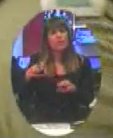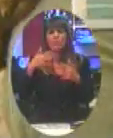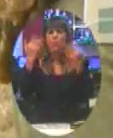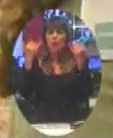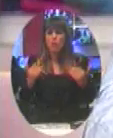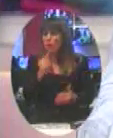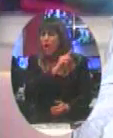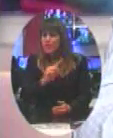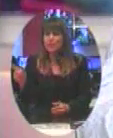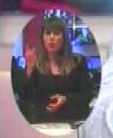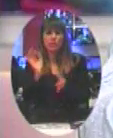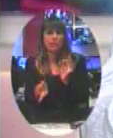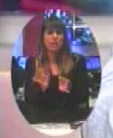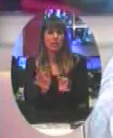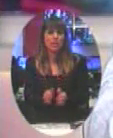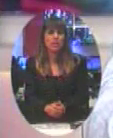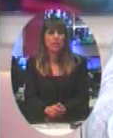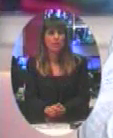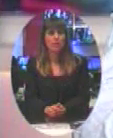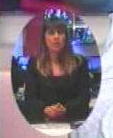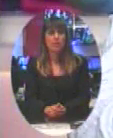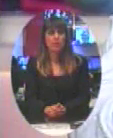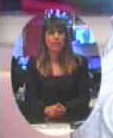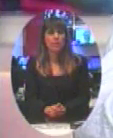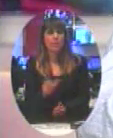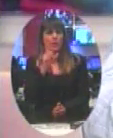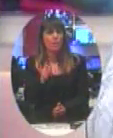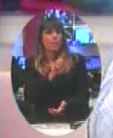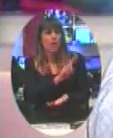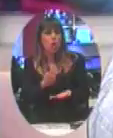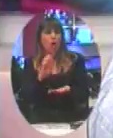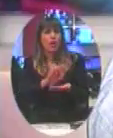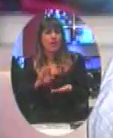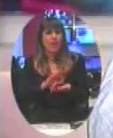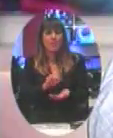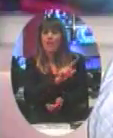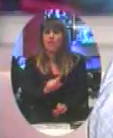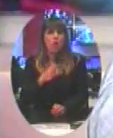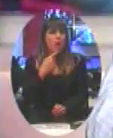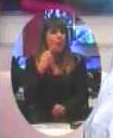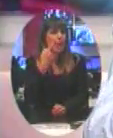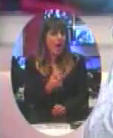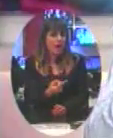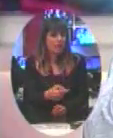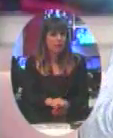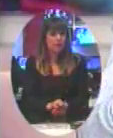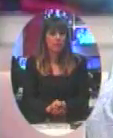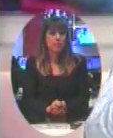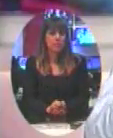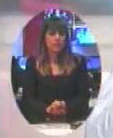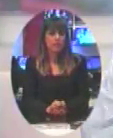זה למעשה. לא רק שהוא לא כתב ולא אמר את הדברים שיוחסו לו, גם לא